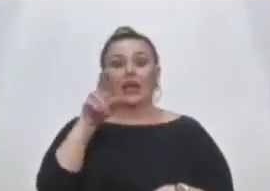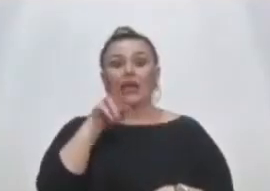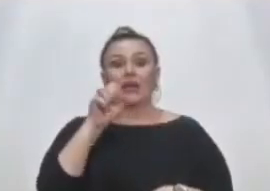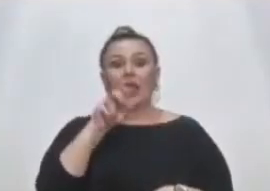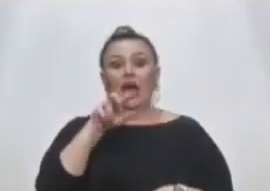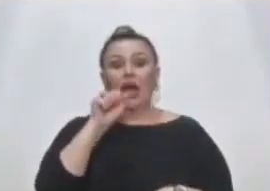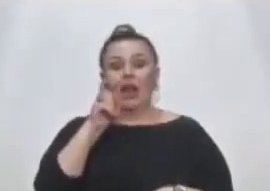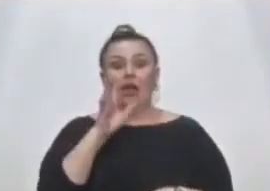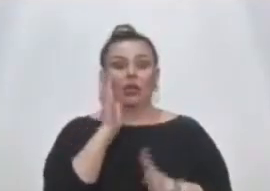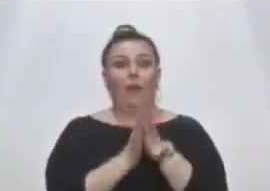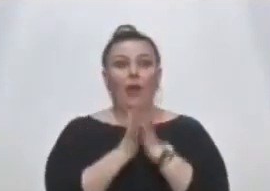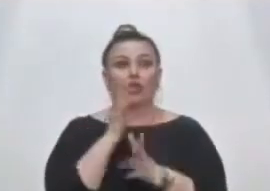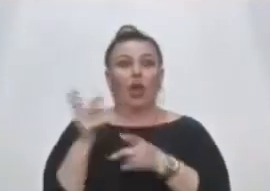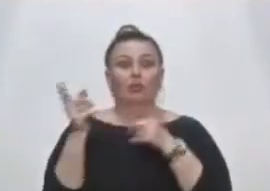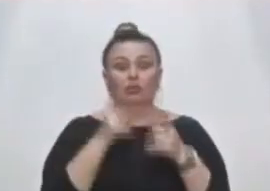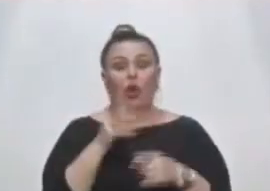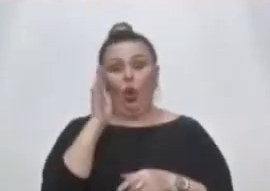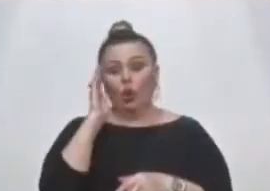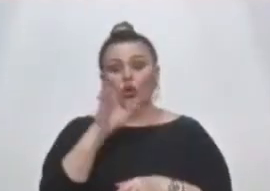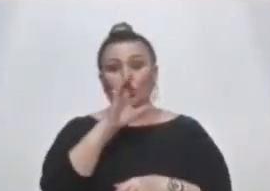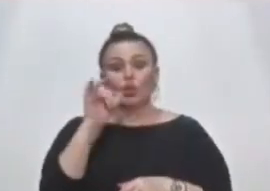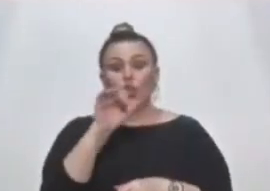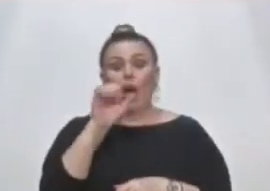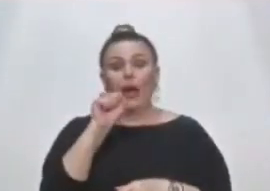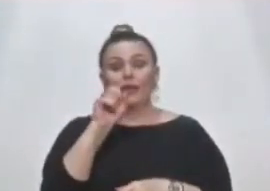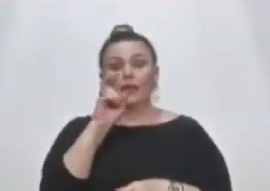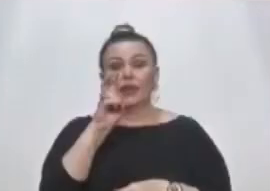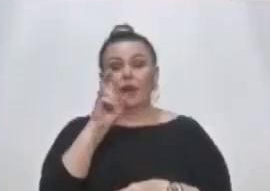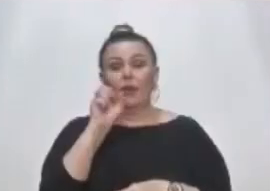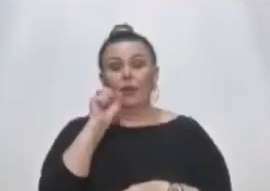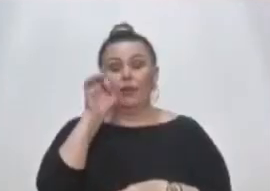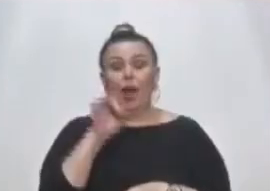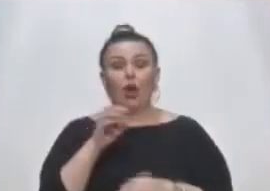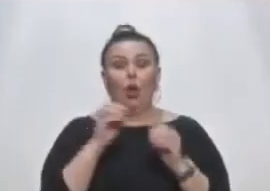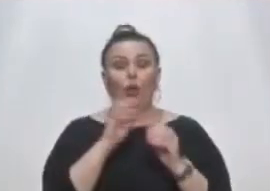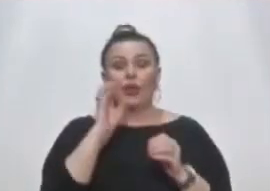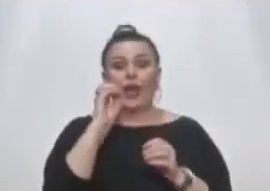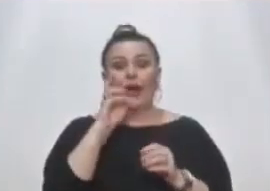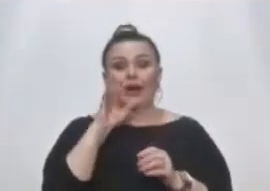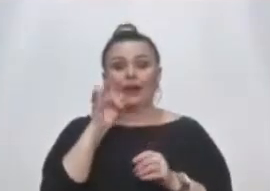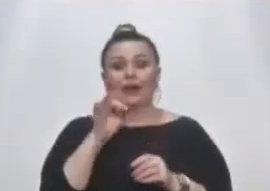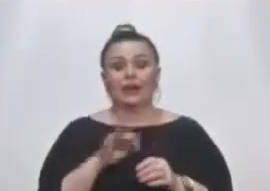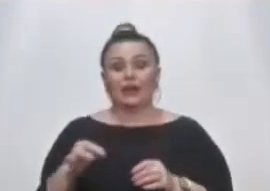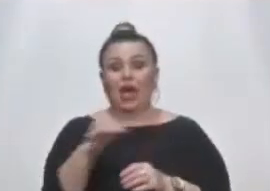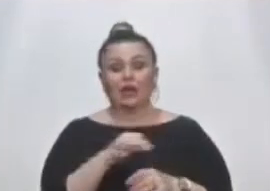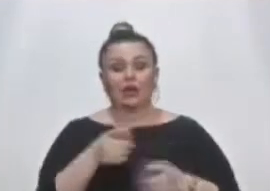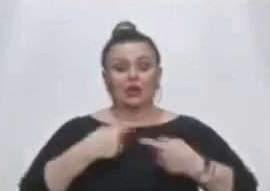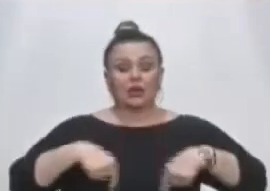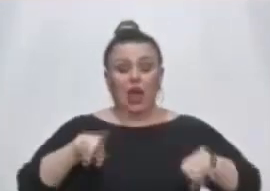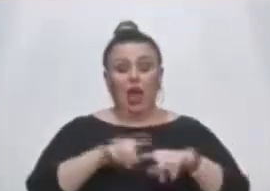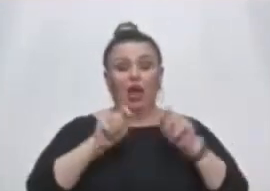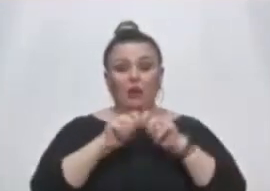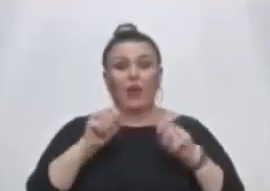sahələrinin köçürülməsinin təşkili məqsədi ilə su anbarının qərb tərəfində 10 hektar sahə ayrılıb. Hazırda həmin sahədə aqrotexniki tədbirlər